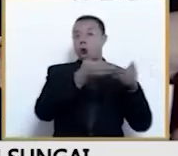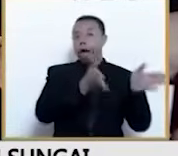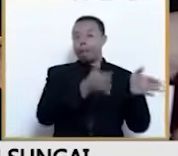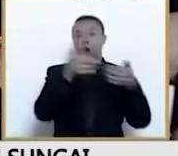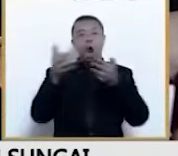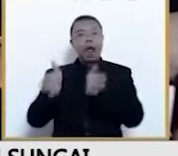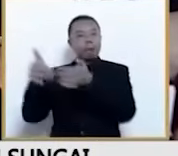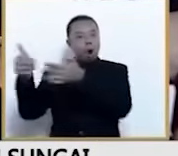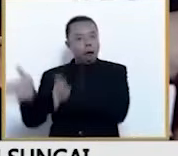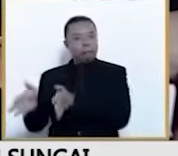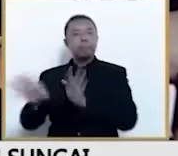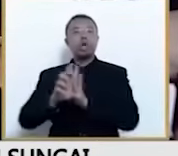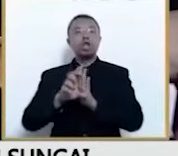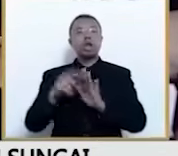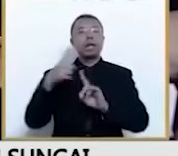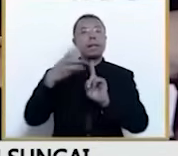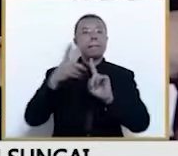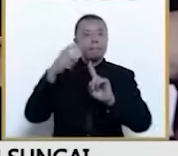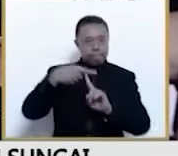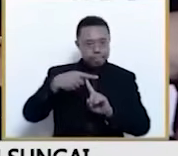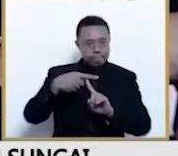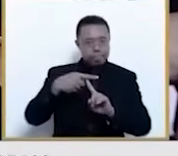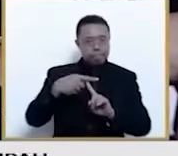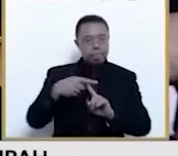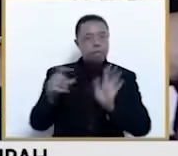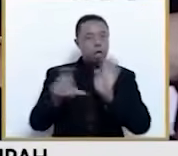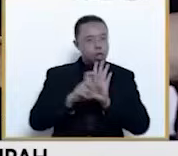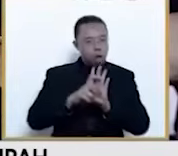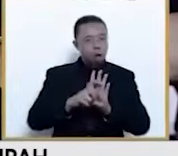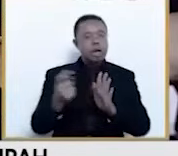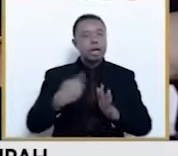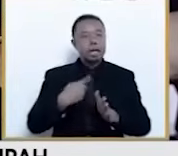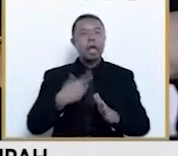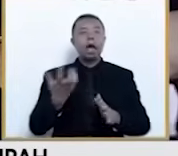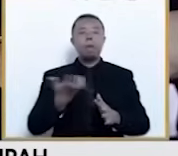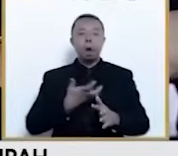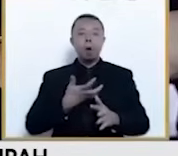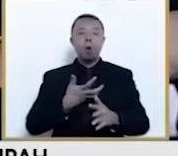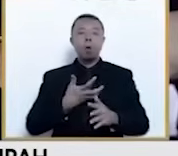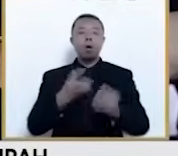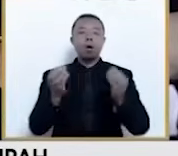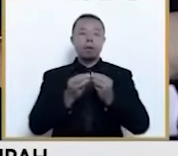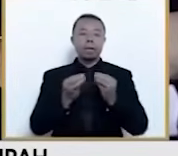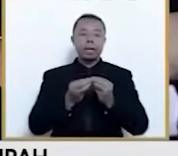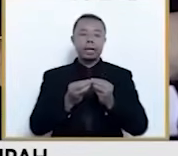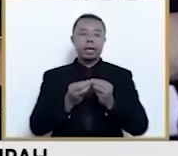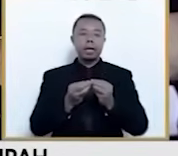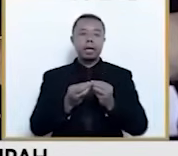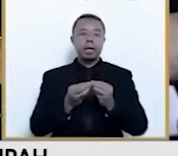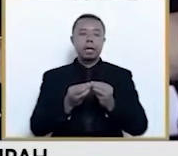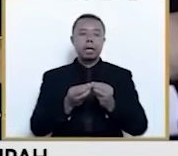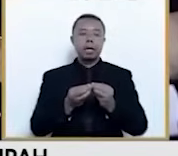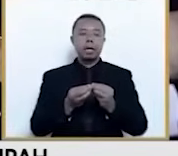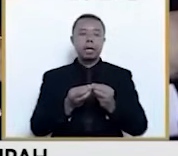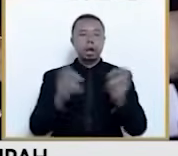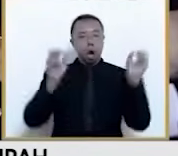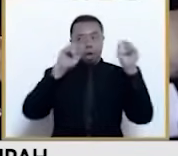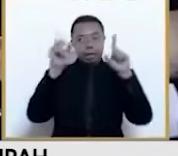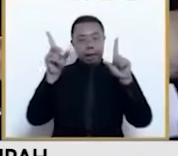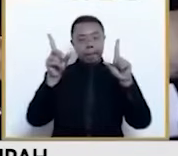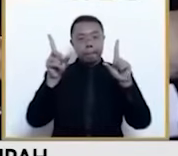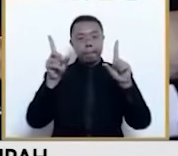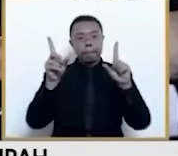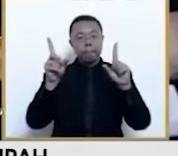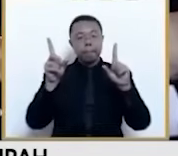ya. Contohnya itu di Tebet Eco Park ya. Kemudian kita juga akan melakukan konsep yang